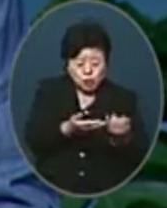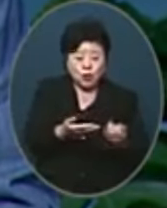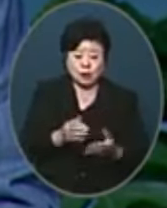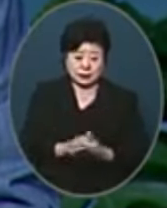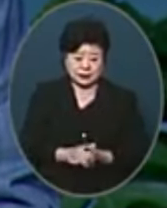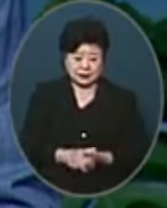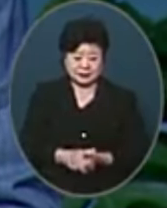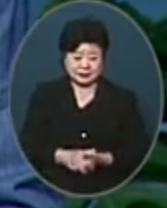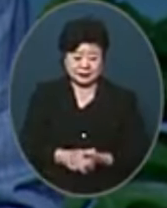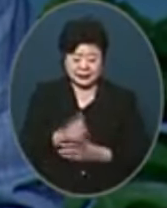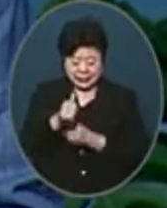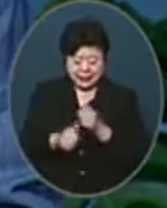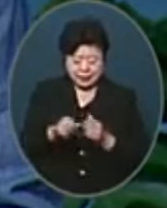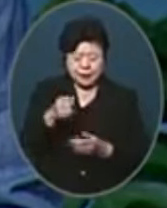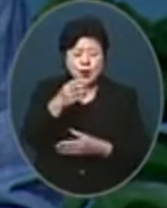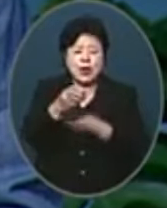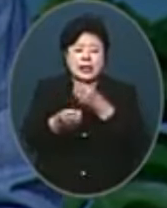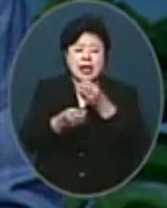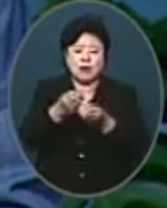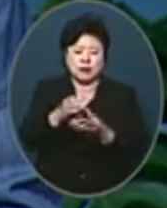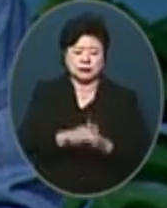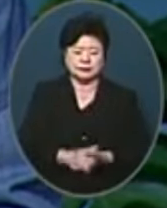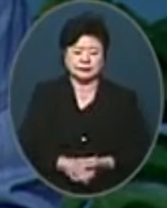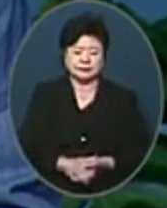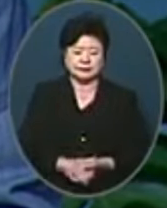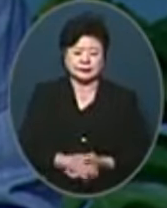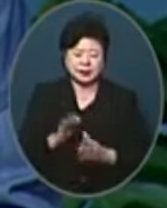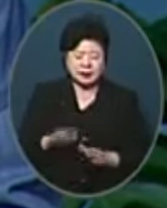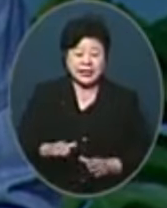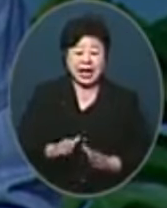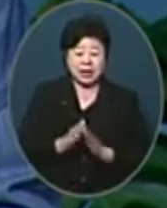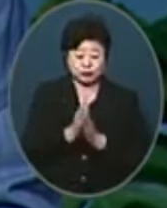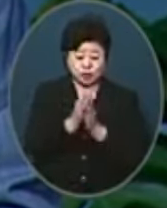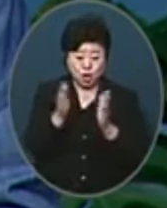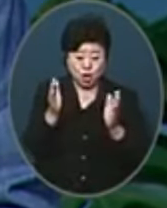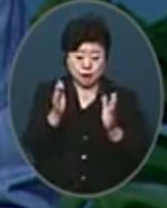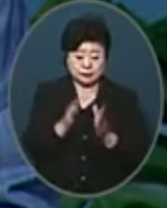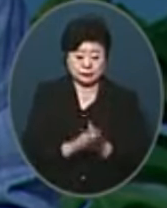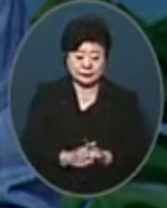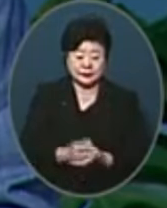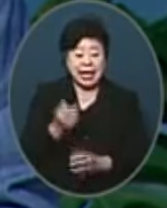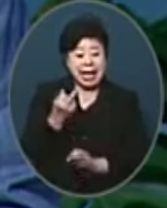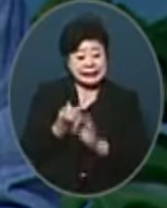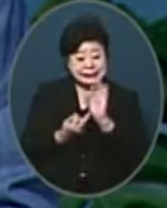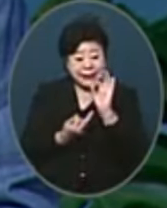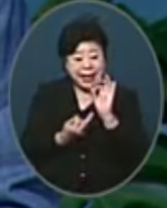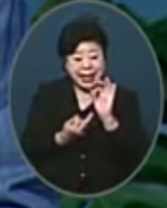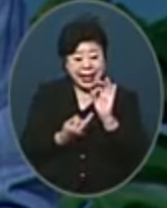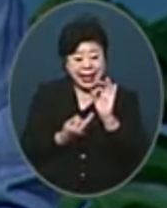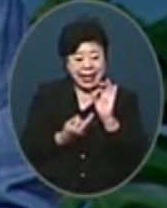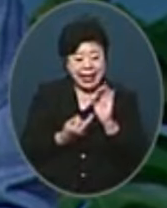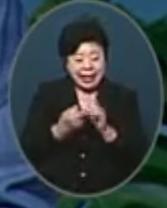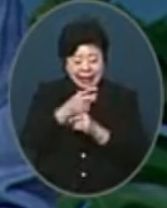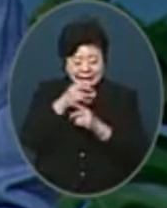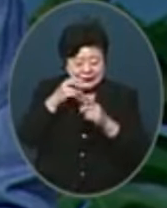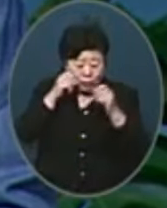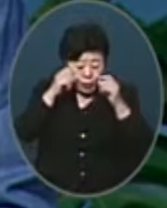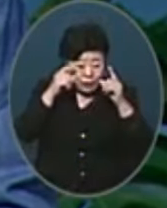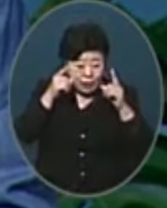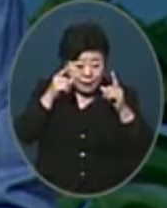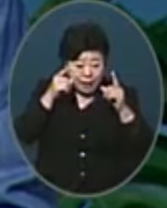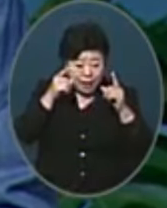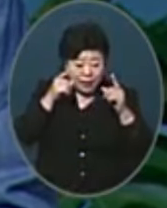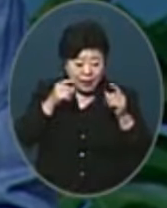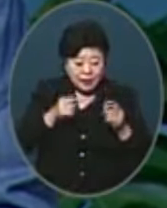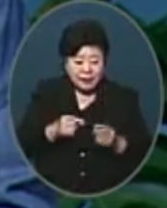그래서 하나님 앞에 회개하고 그날부터 아침에 자고 깨면